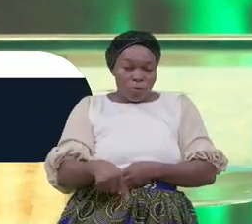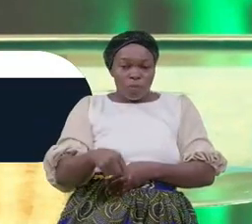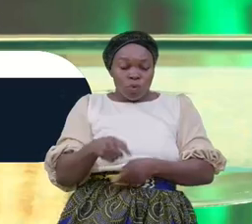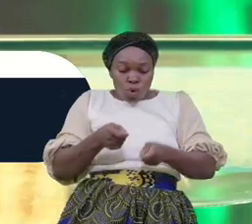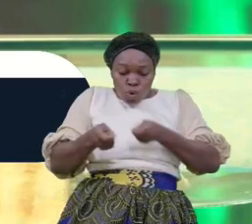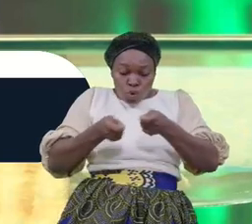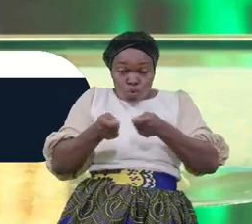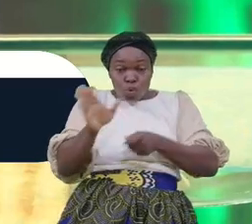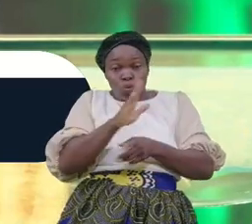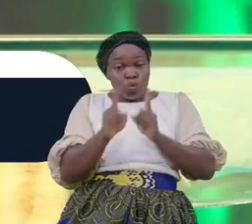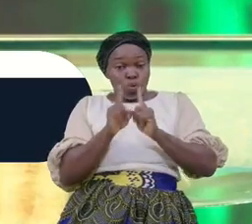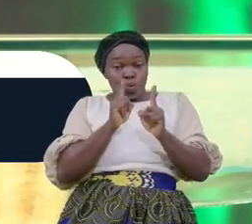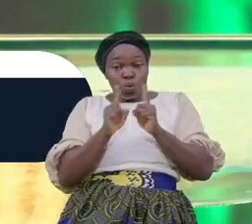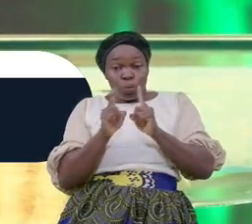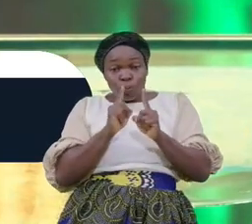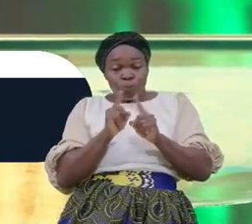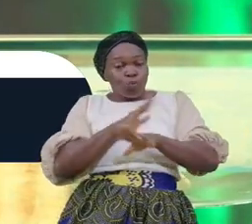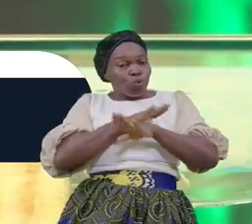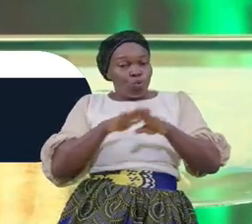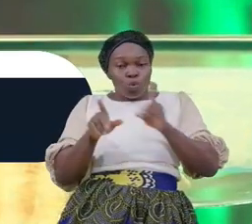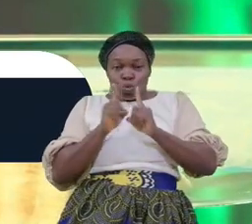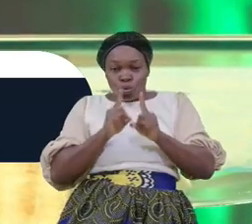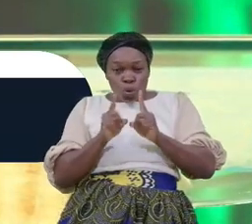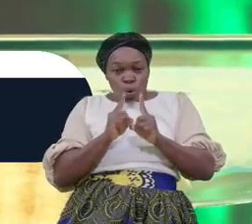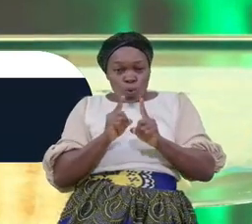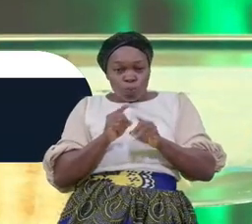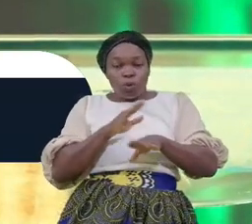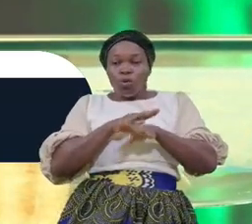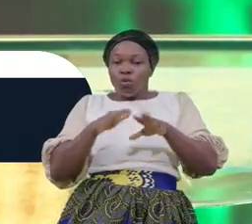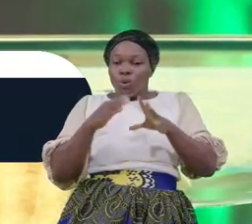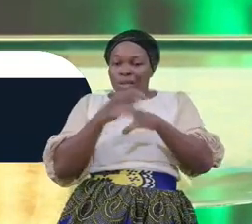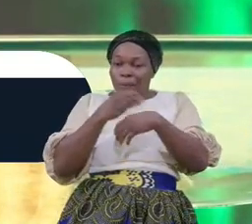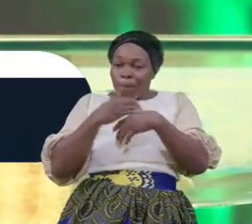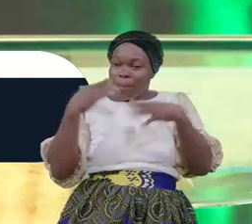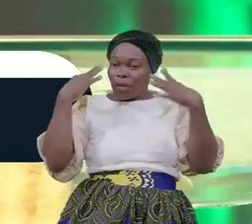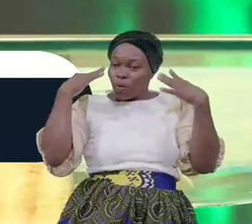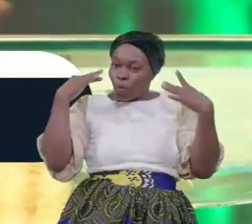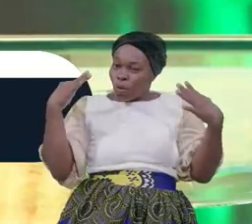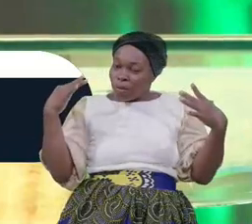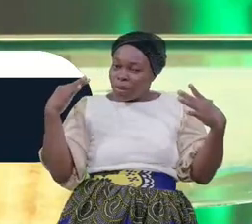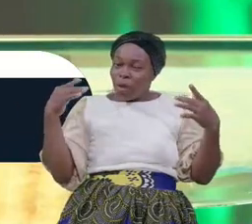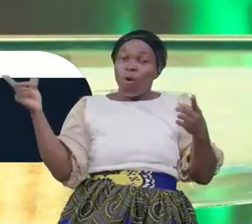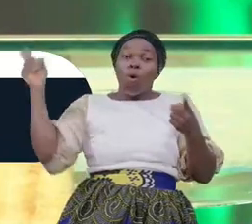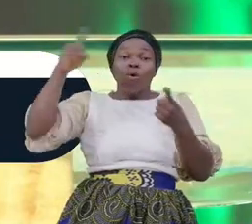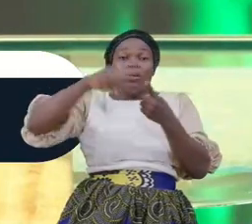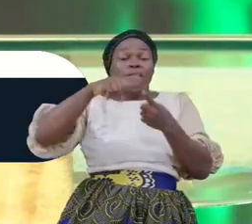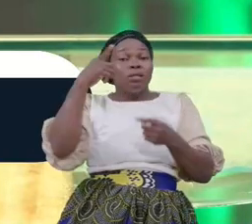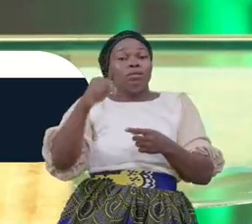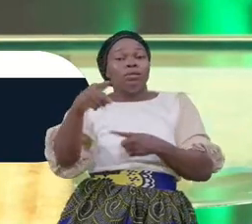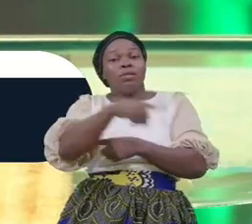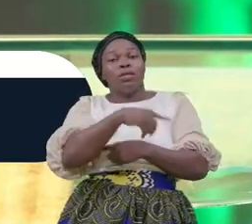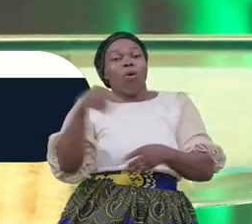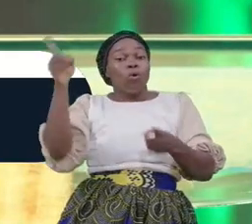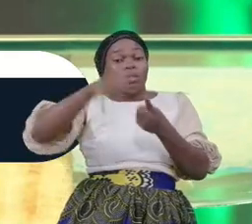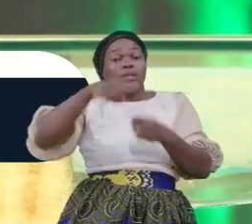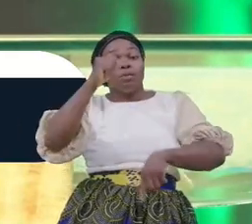votre parole. Ne parlez pas, ne faites pas de tapage, ne faites pas de bruit jusqu'au jour. jusqu'à l'heure,